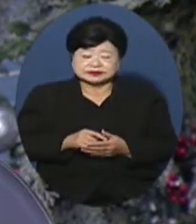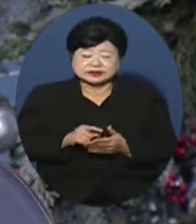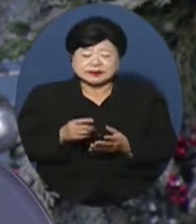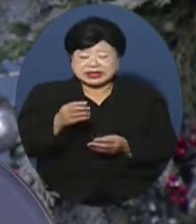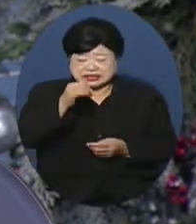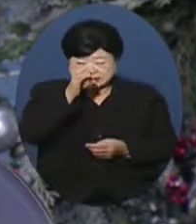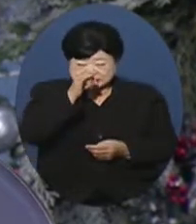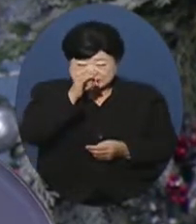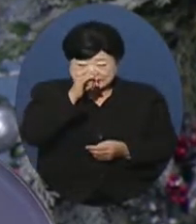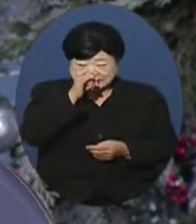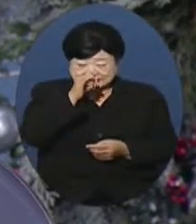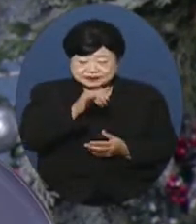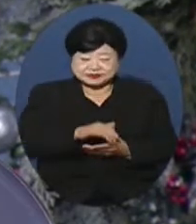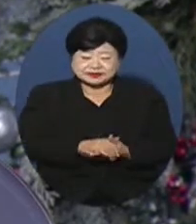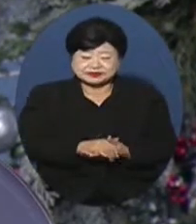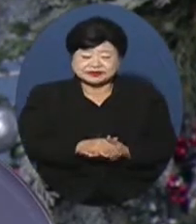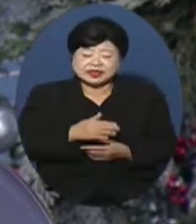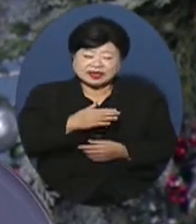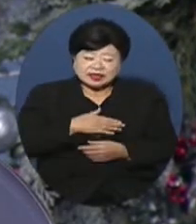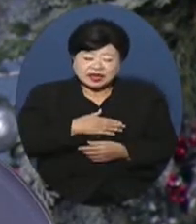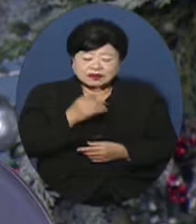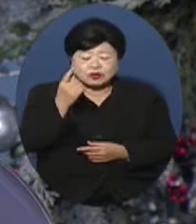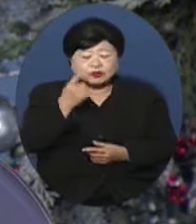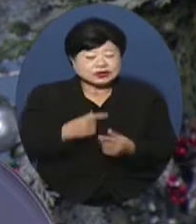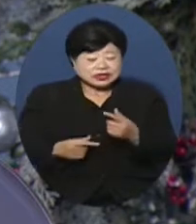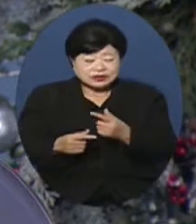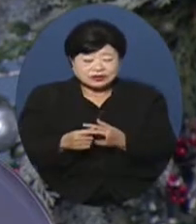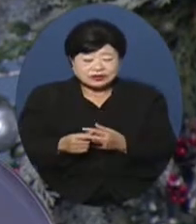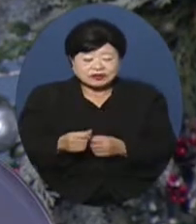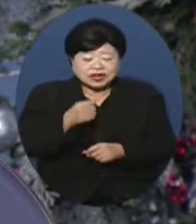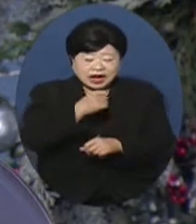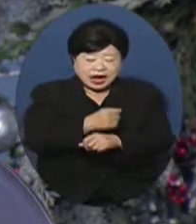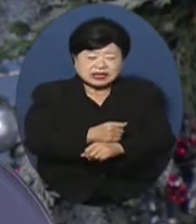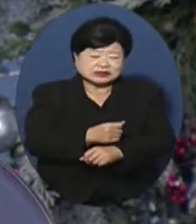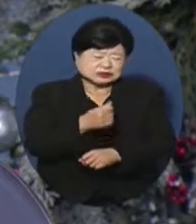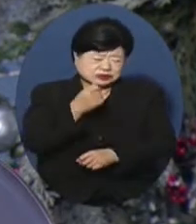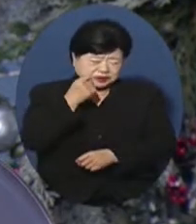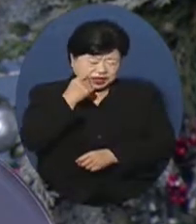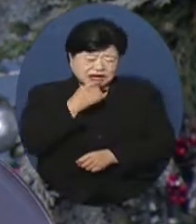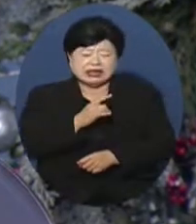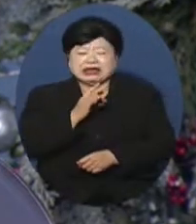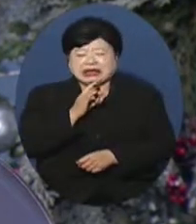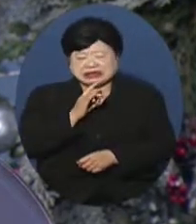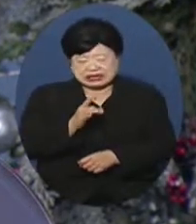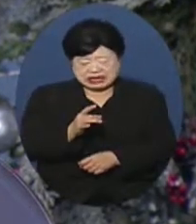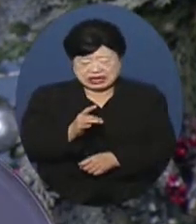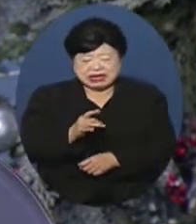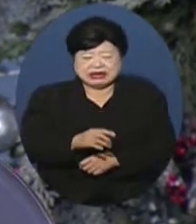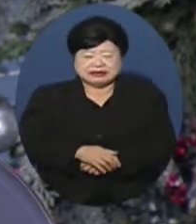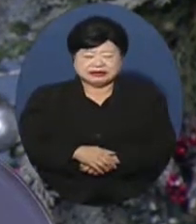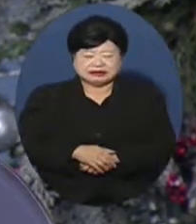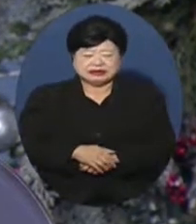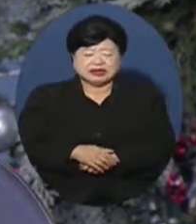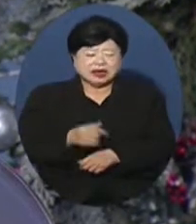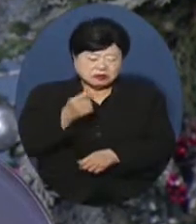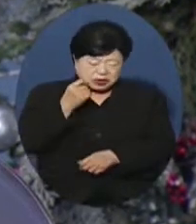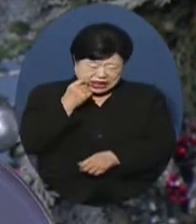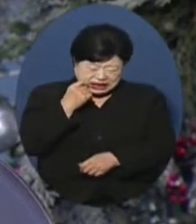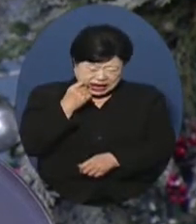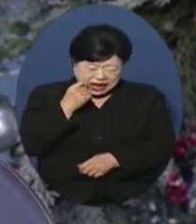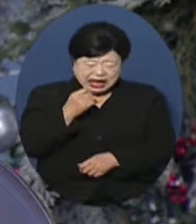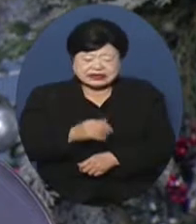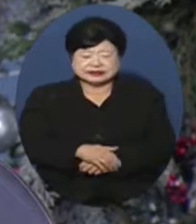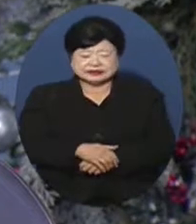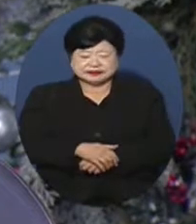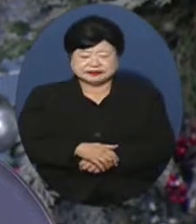많습니다 나는 뭐 보여서 할 순 없다 안 된다 1안 못한다